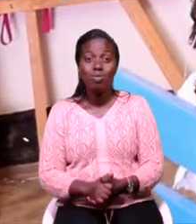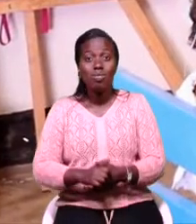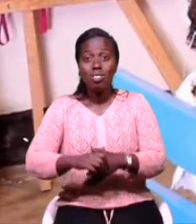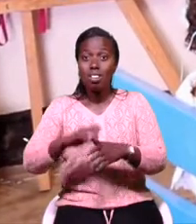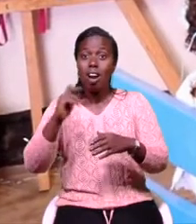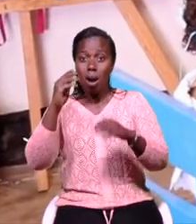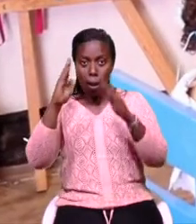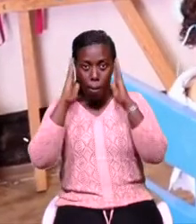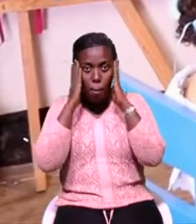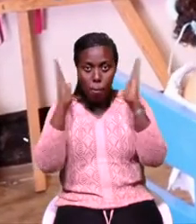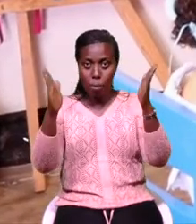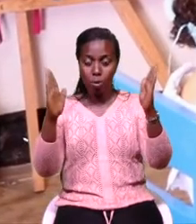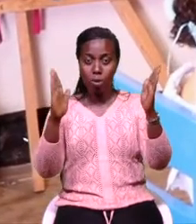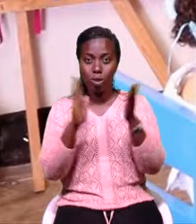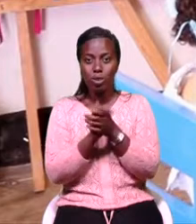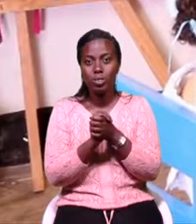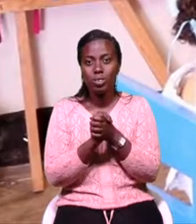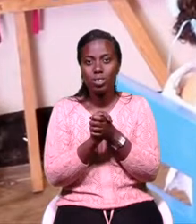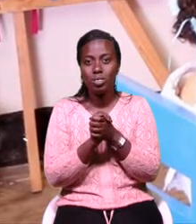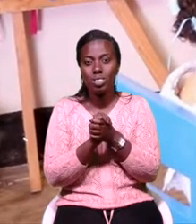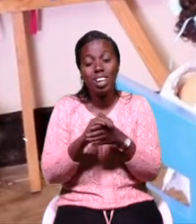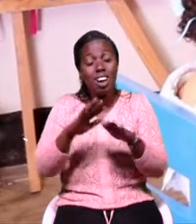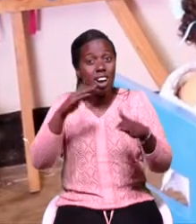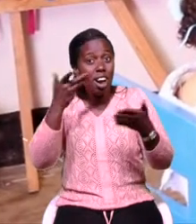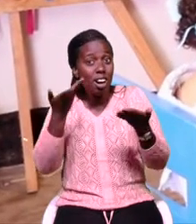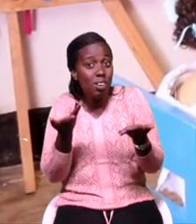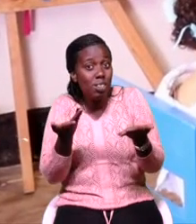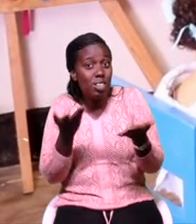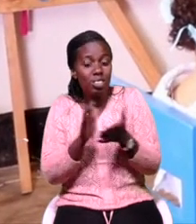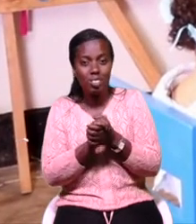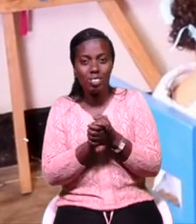Bonjour 16 Bonjour Comment ça va